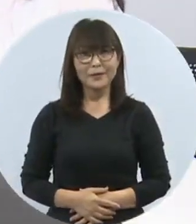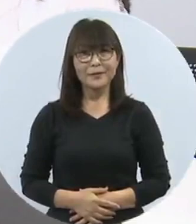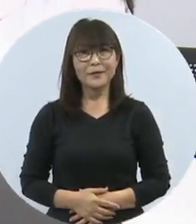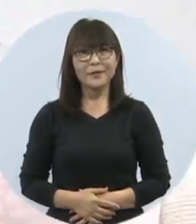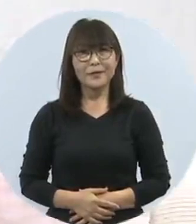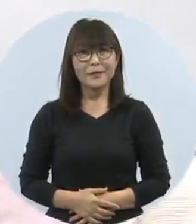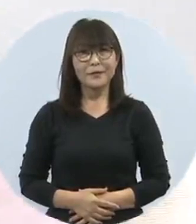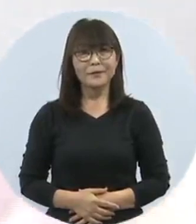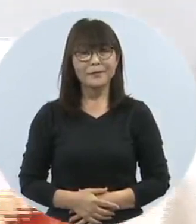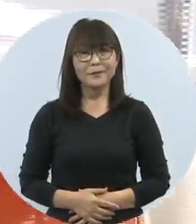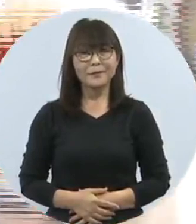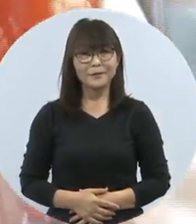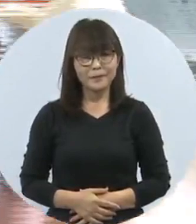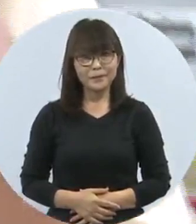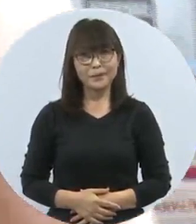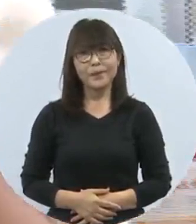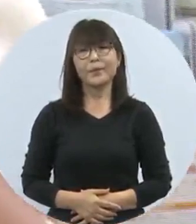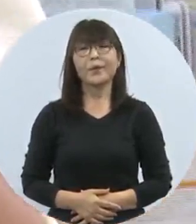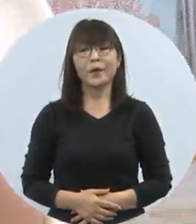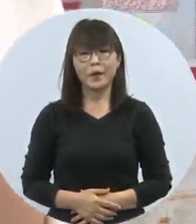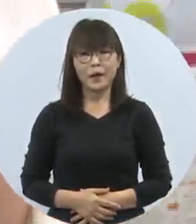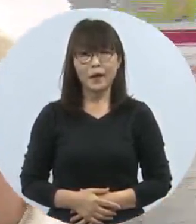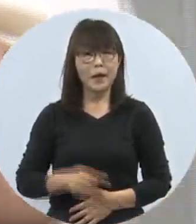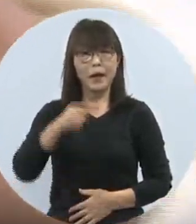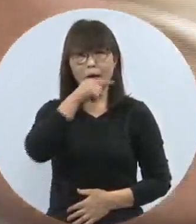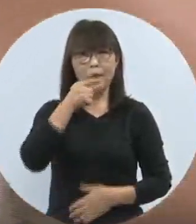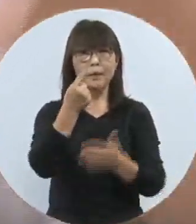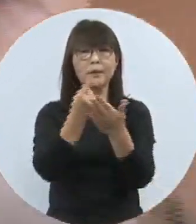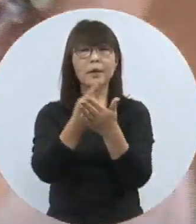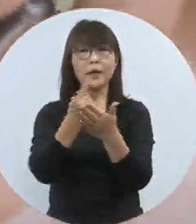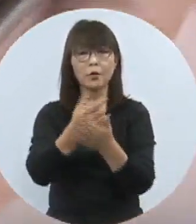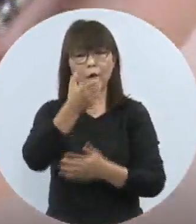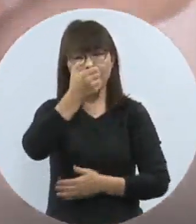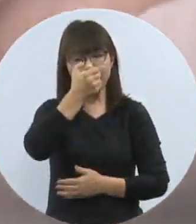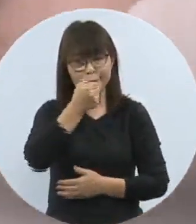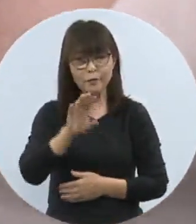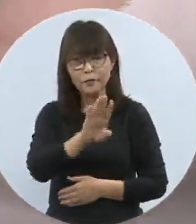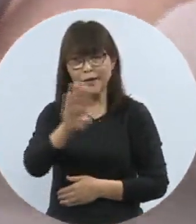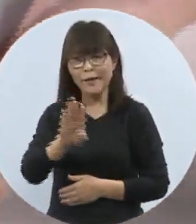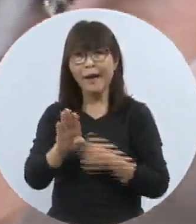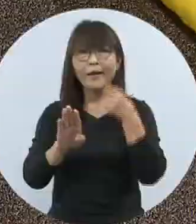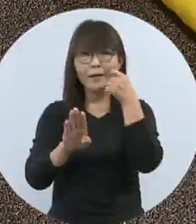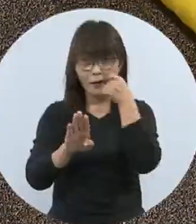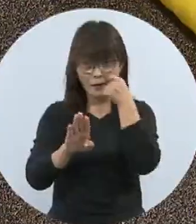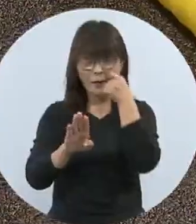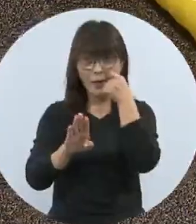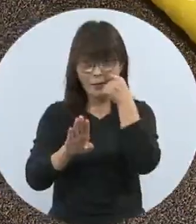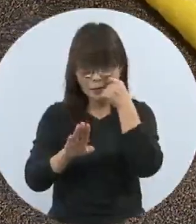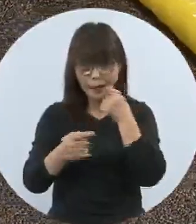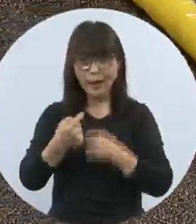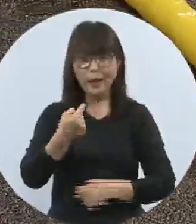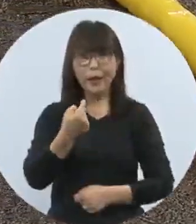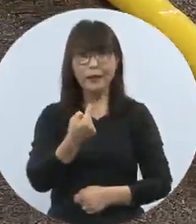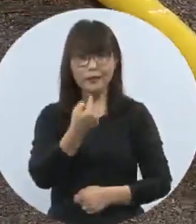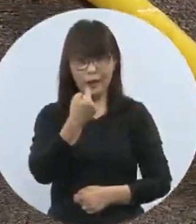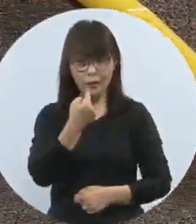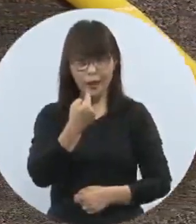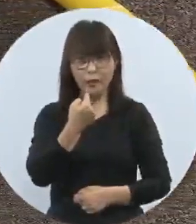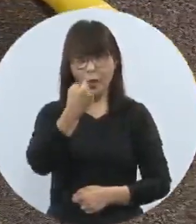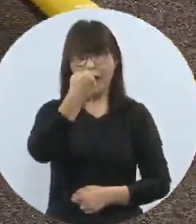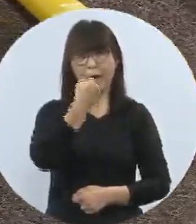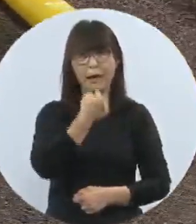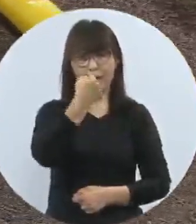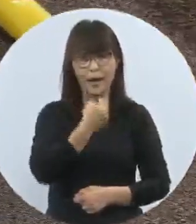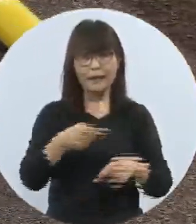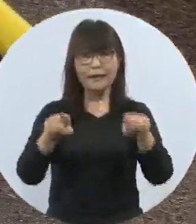ね。 そう、歯ブラシだけでは完璧にケアができないため、歯間ブラシやデンタルフロスを組